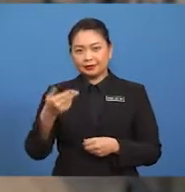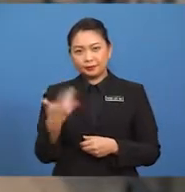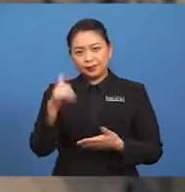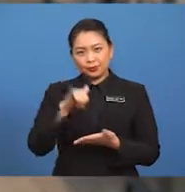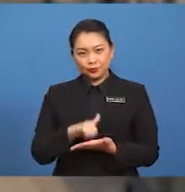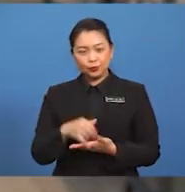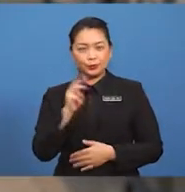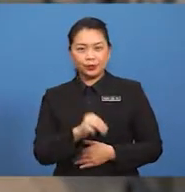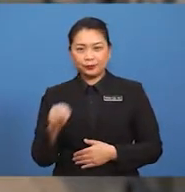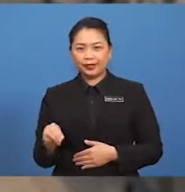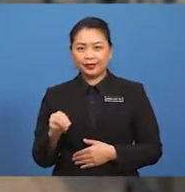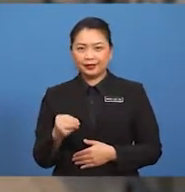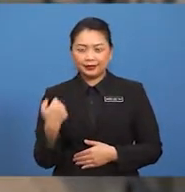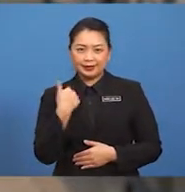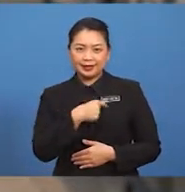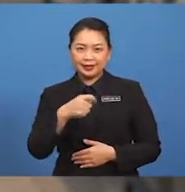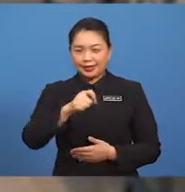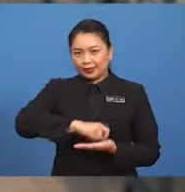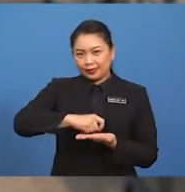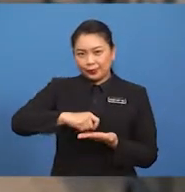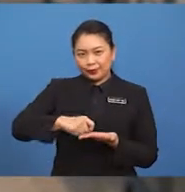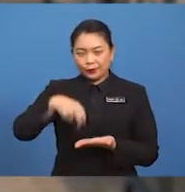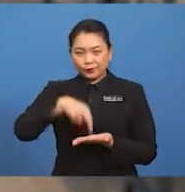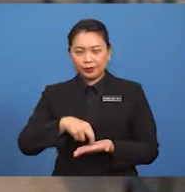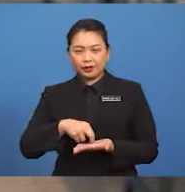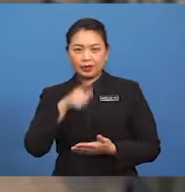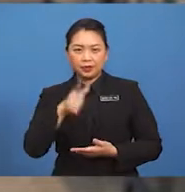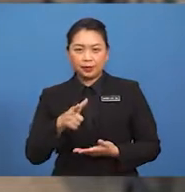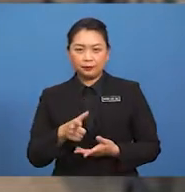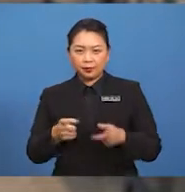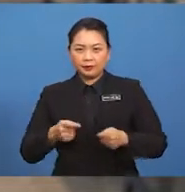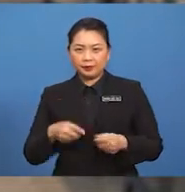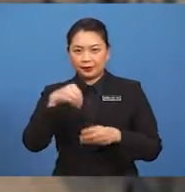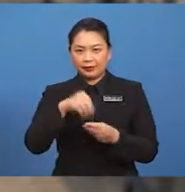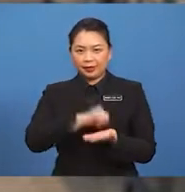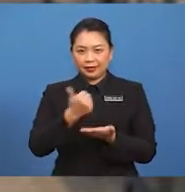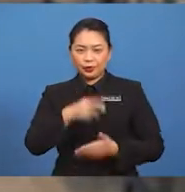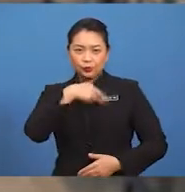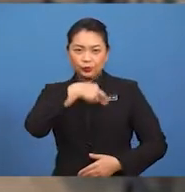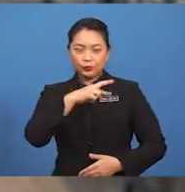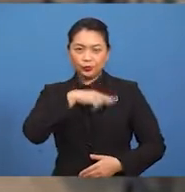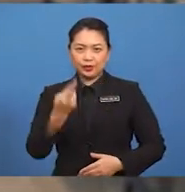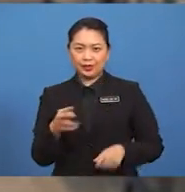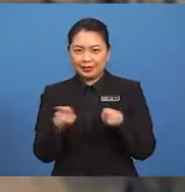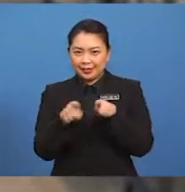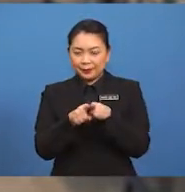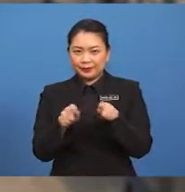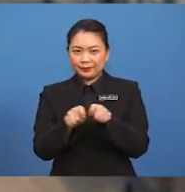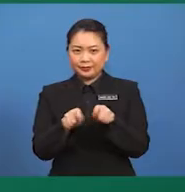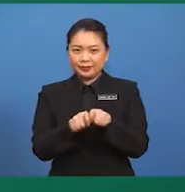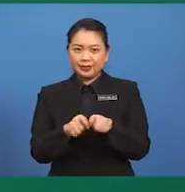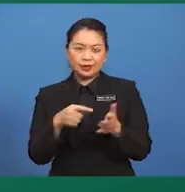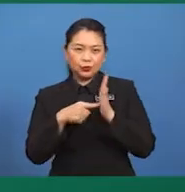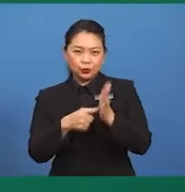Seterusnya, murid-murid, kita rekodkan hutang laput terpulih dalam akaun untung rugi seperti yang